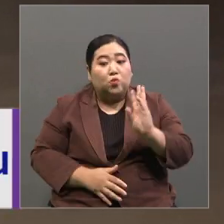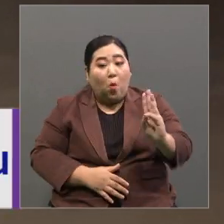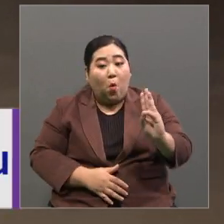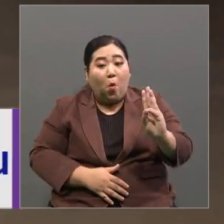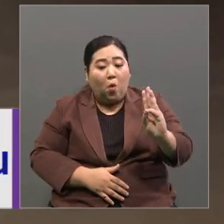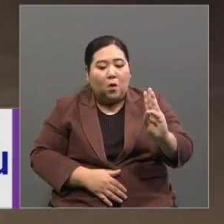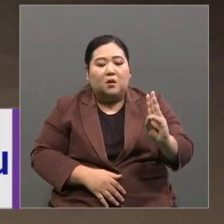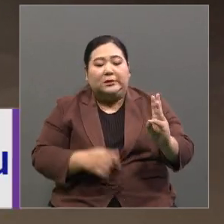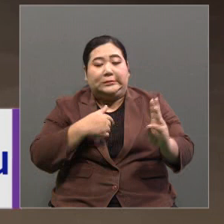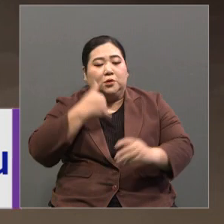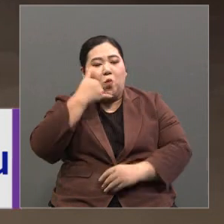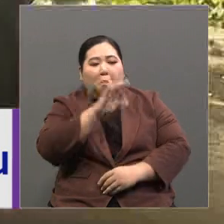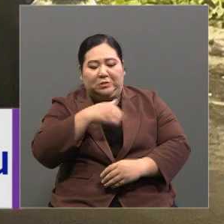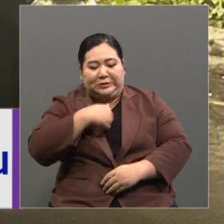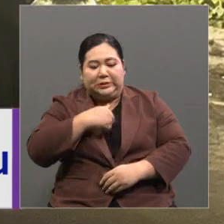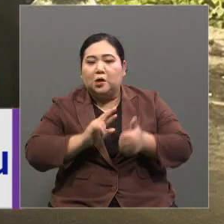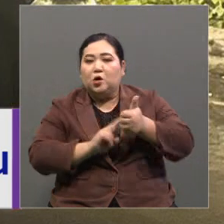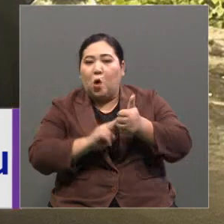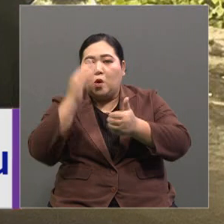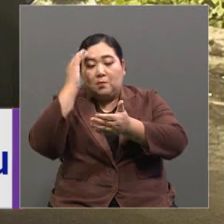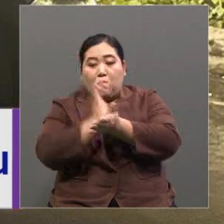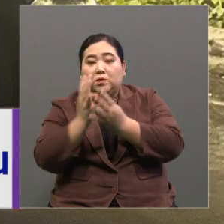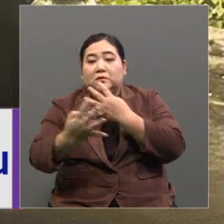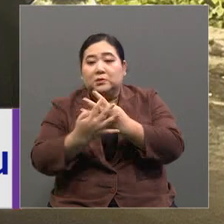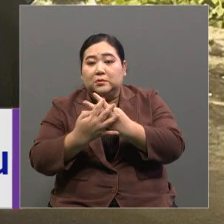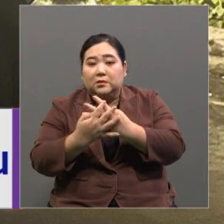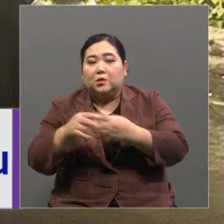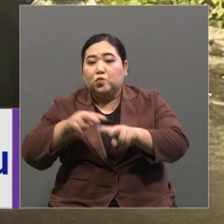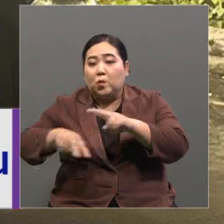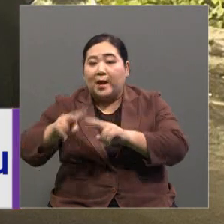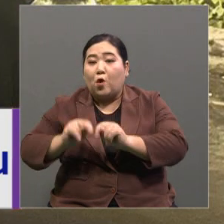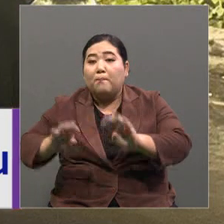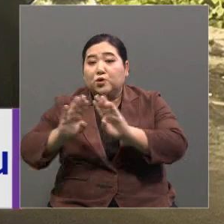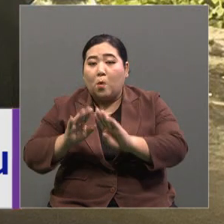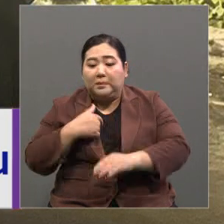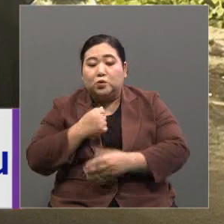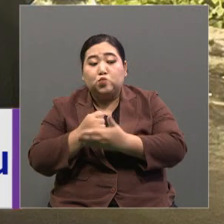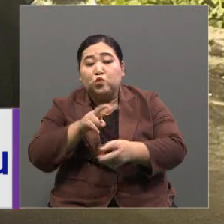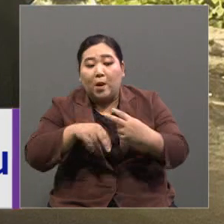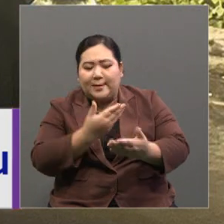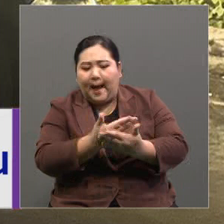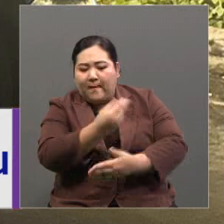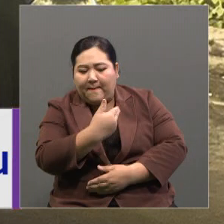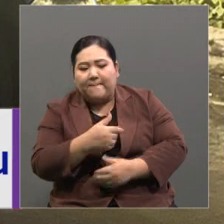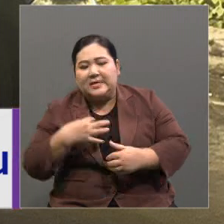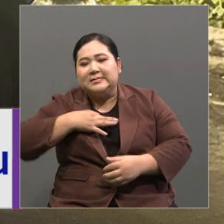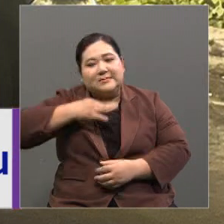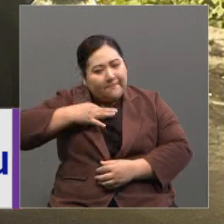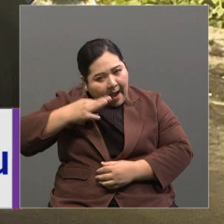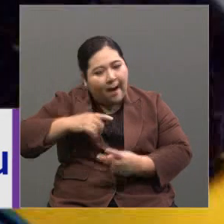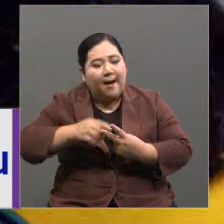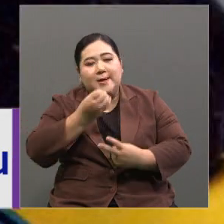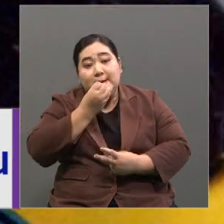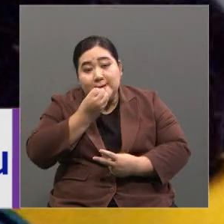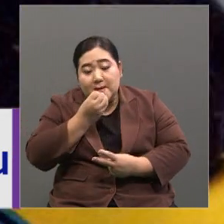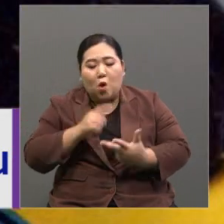การเรือนจำจังหวัดนครปฐมเรียกค่าดูแลผู้ต้องหาอ้างว่าแรกเข้าบ้างค่าอาหารบ้างมีค่าเสื้อผ้าด้วยนะคะ